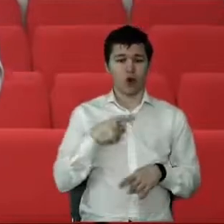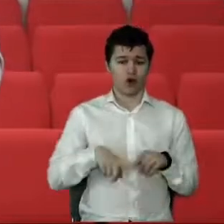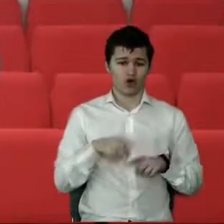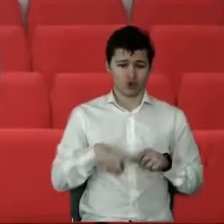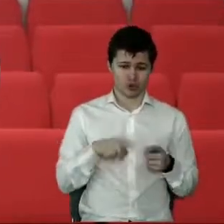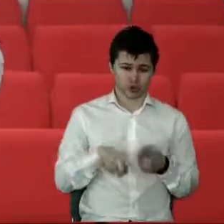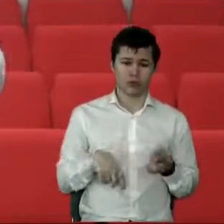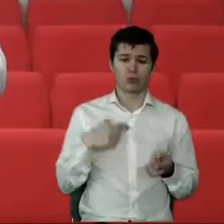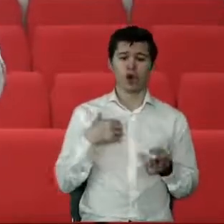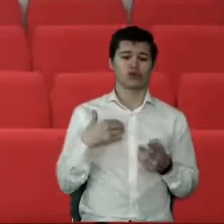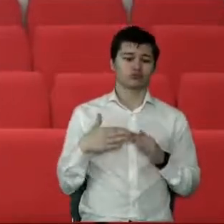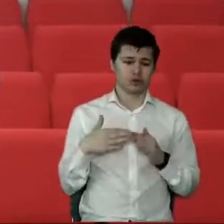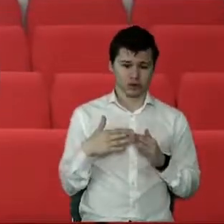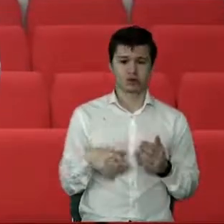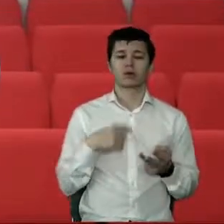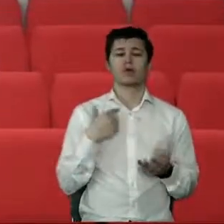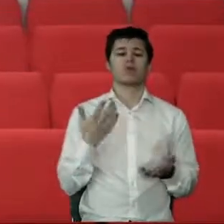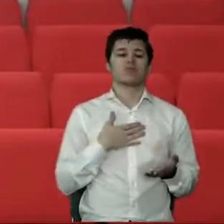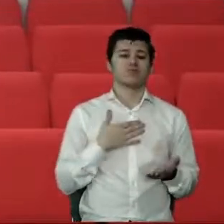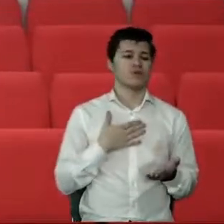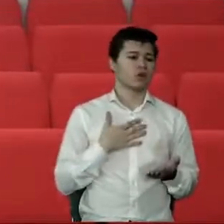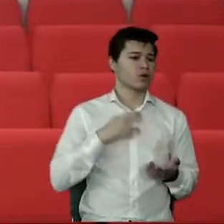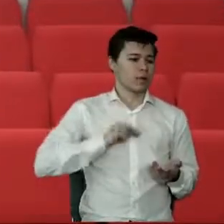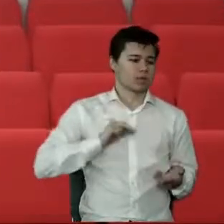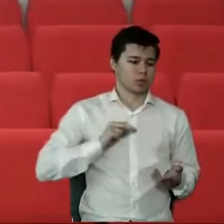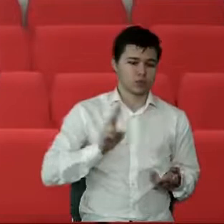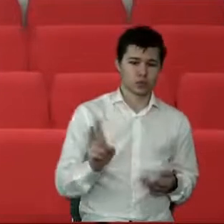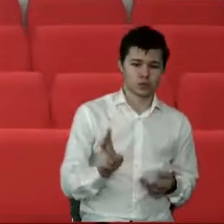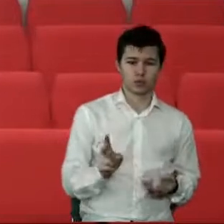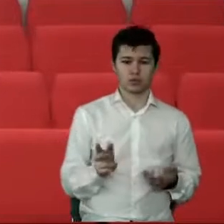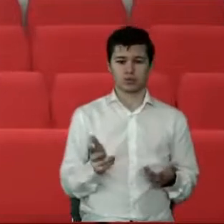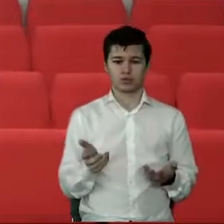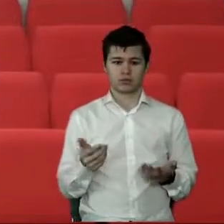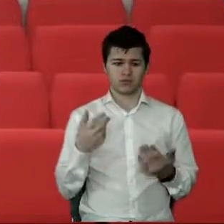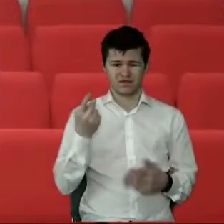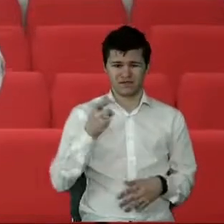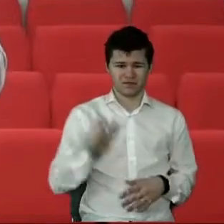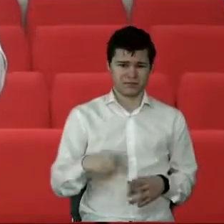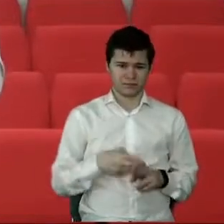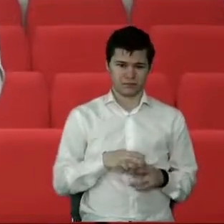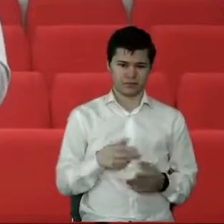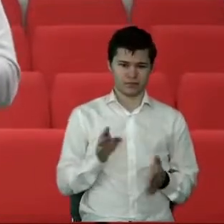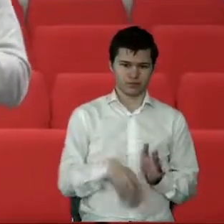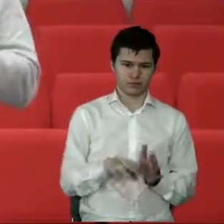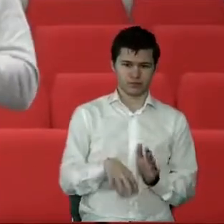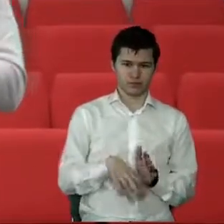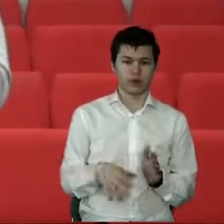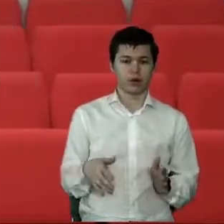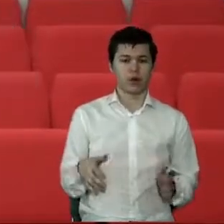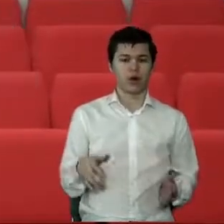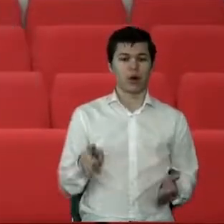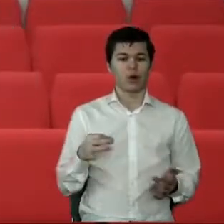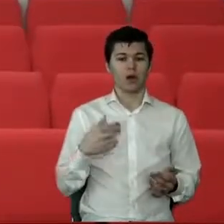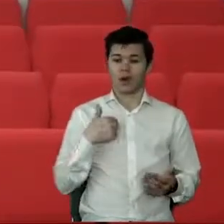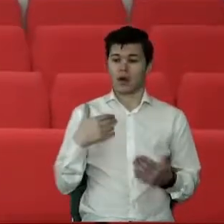твои коллеги, твои попутчики, твои соседи. 20 человек – это абсолютно немного. Но что видят эти люди в